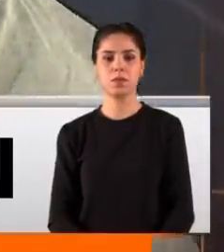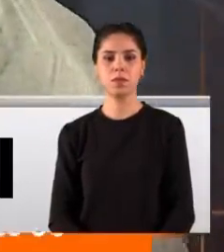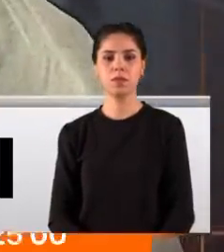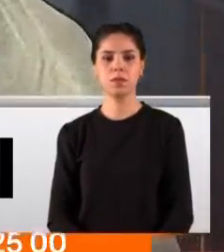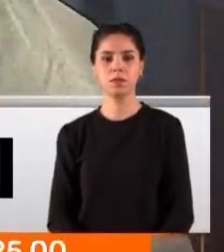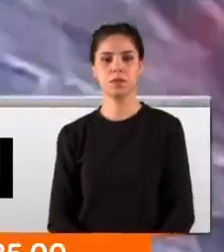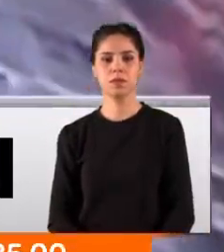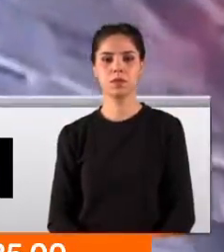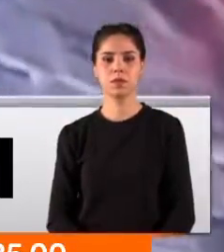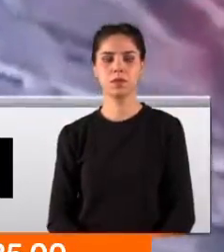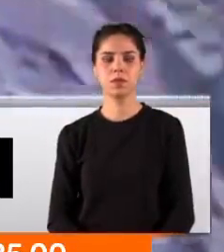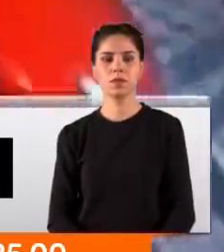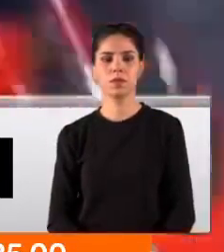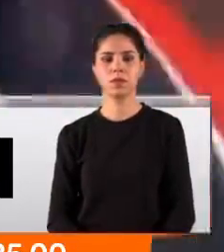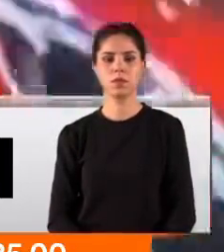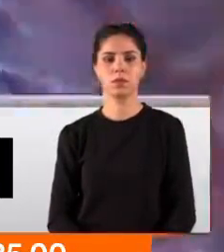Çelik kasayı alıyorlar.